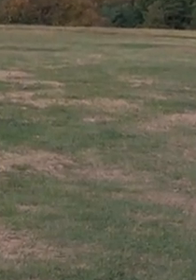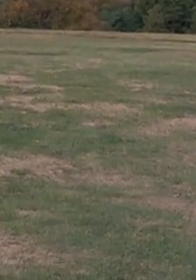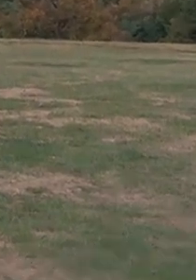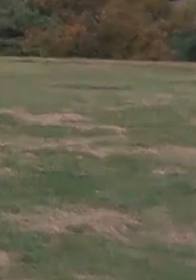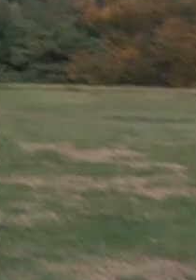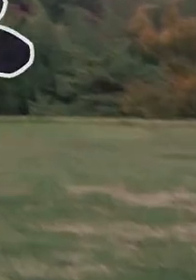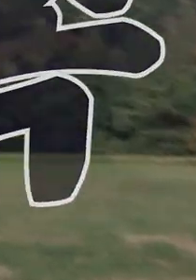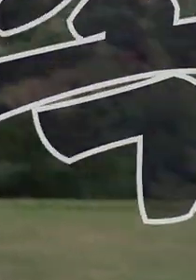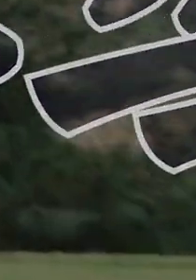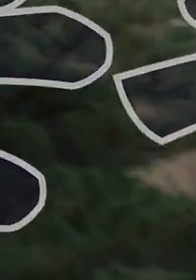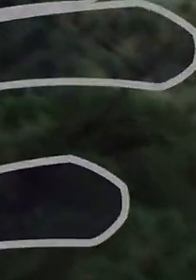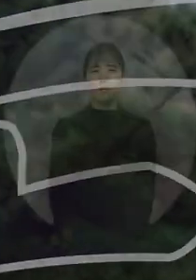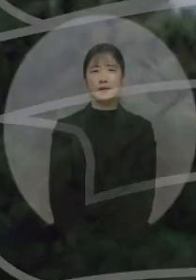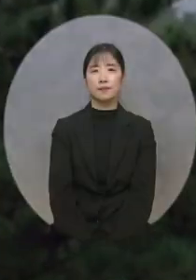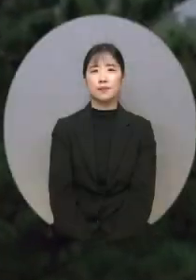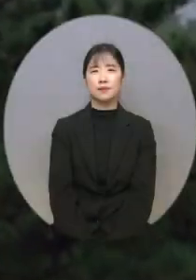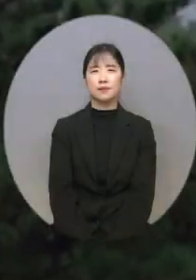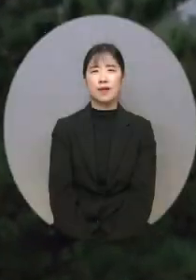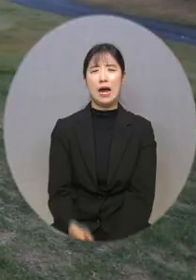아, 오른쪽.